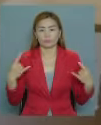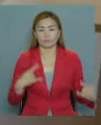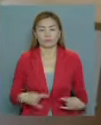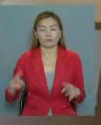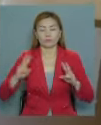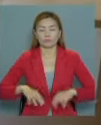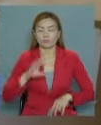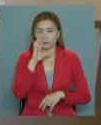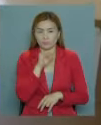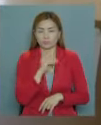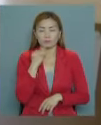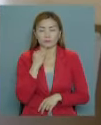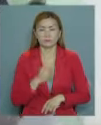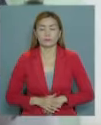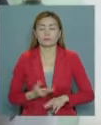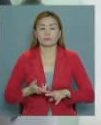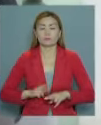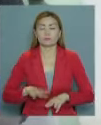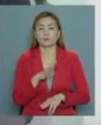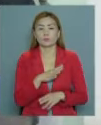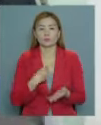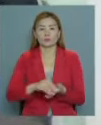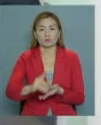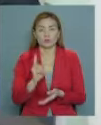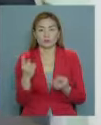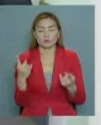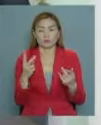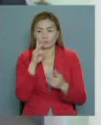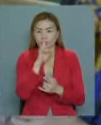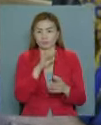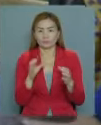для блага сельских жителей. Данный аппарат был закуплен одной из крупнейших